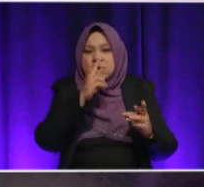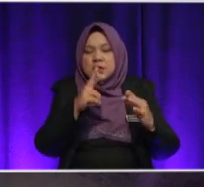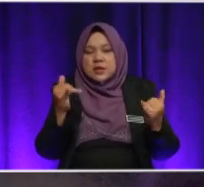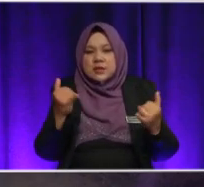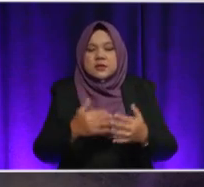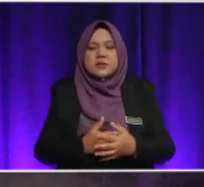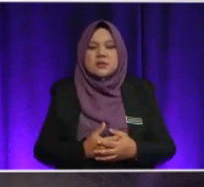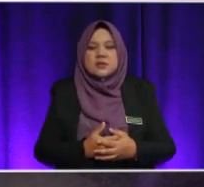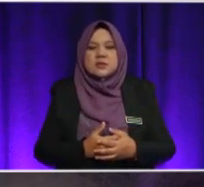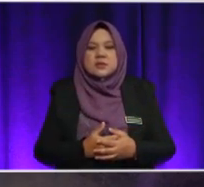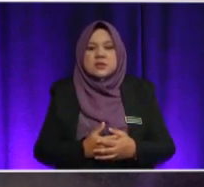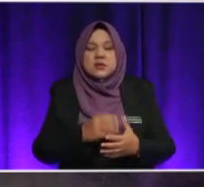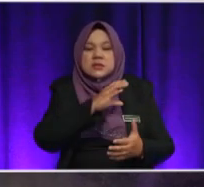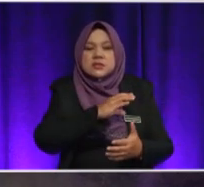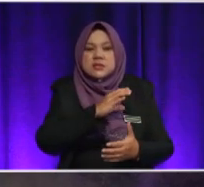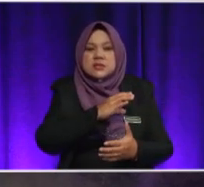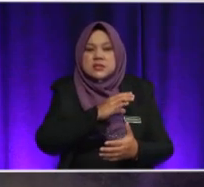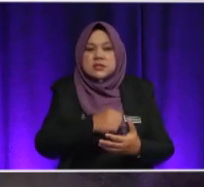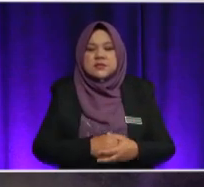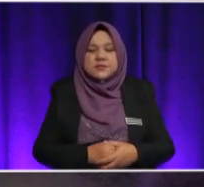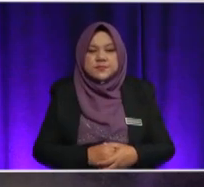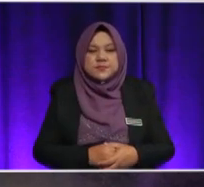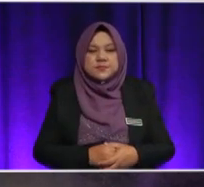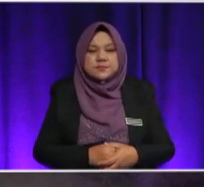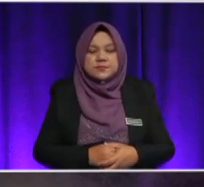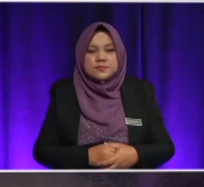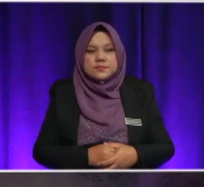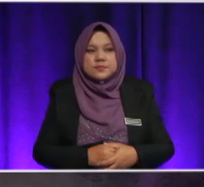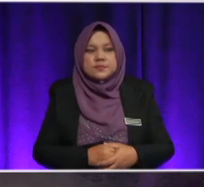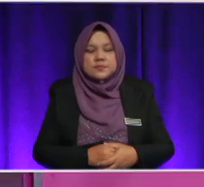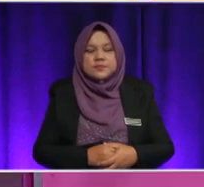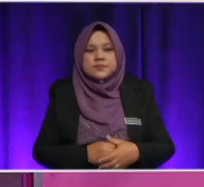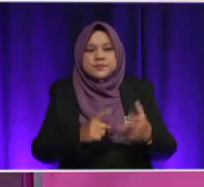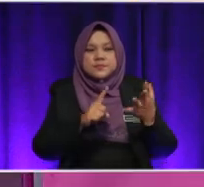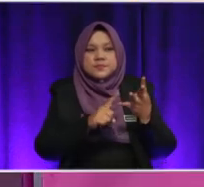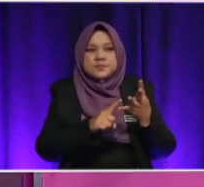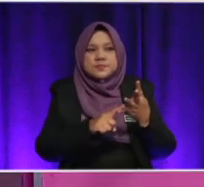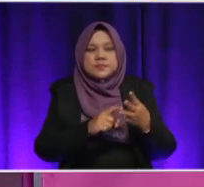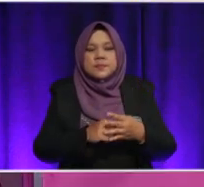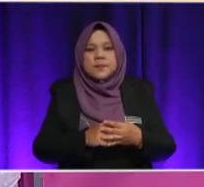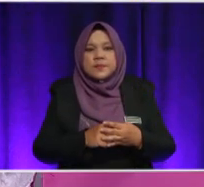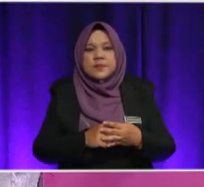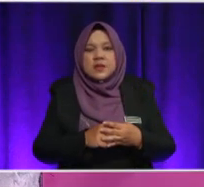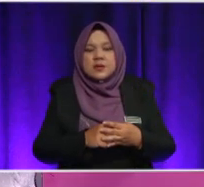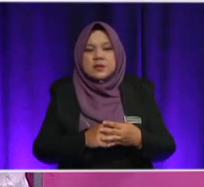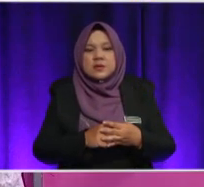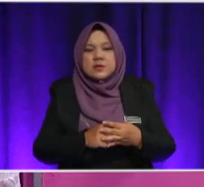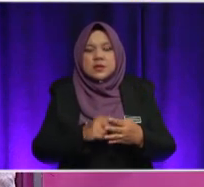kepala itu adalah ciri yang ketiga perbandingan ketiga tapi yang keempat ini adalah